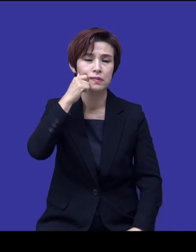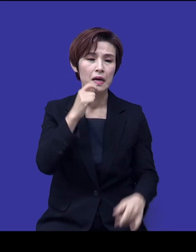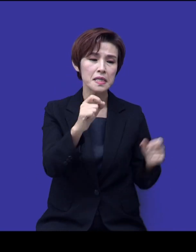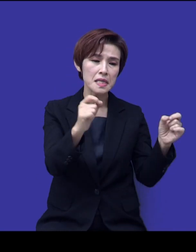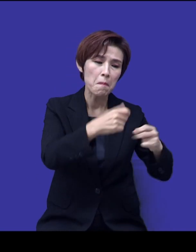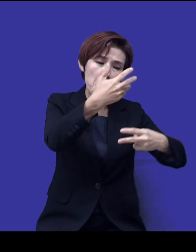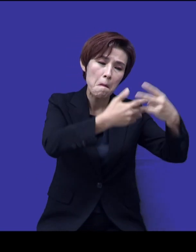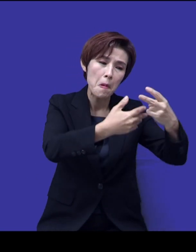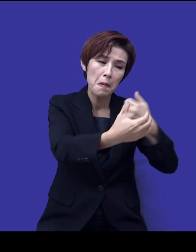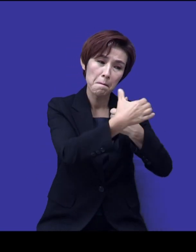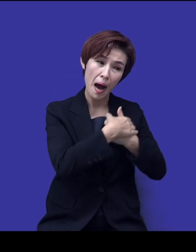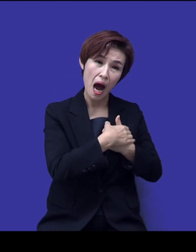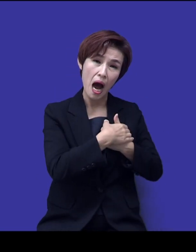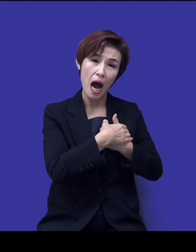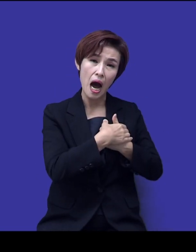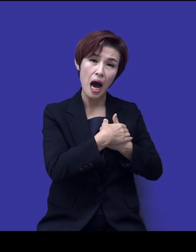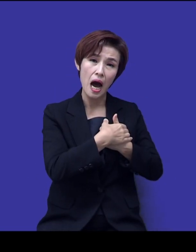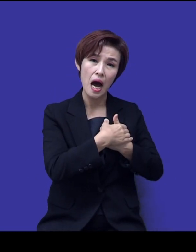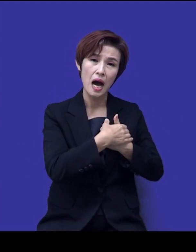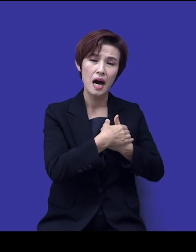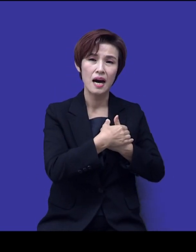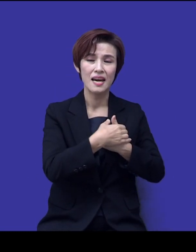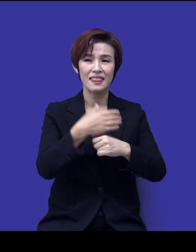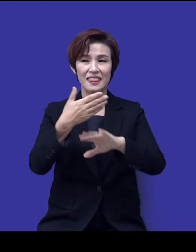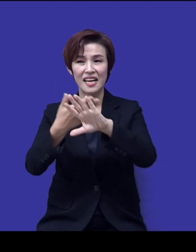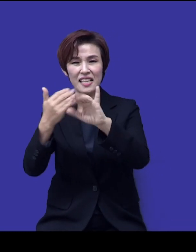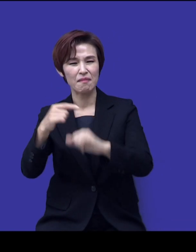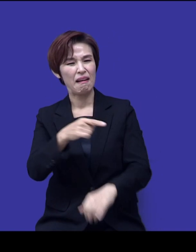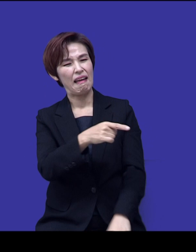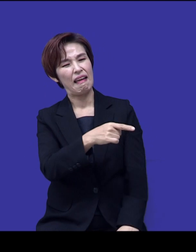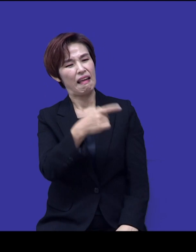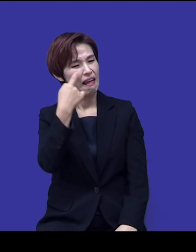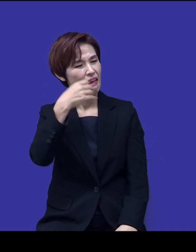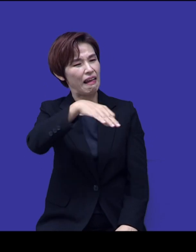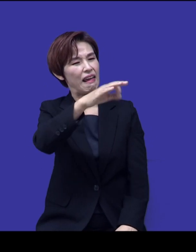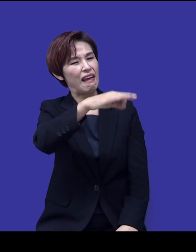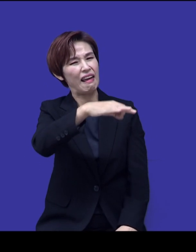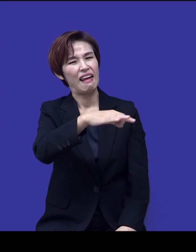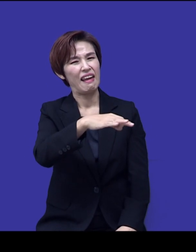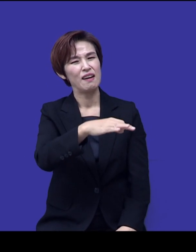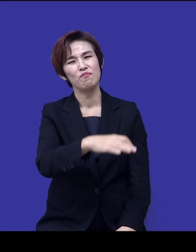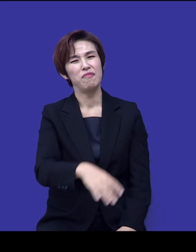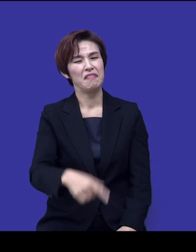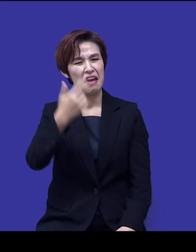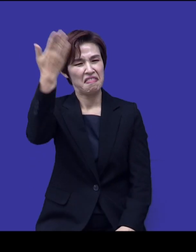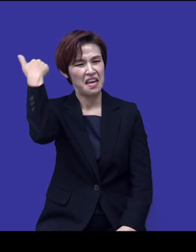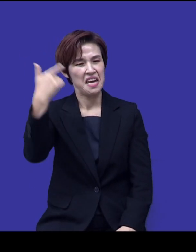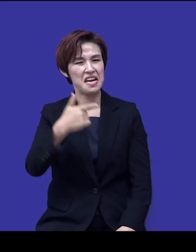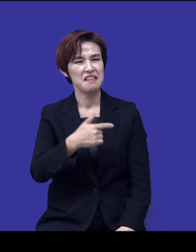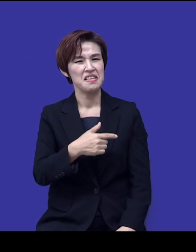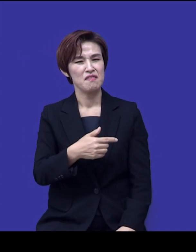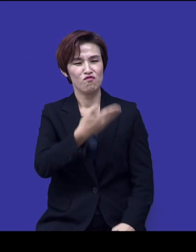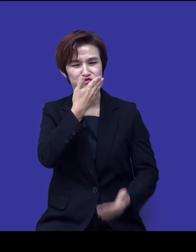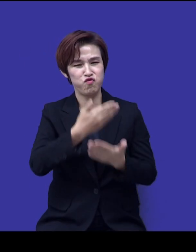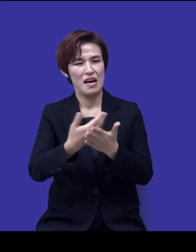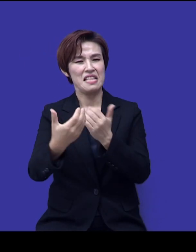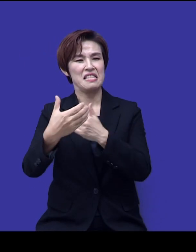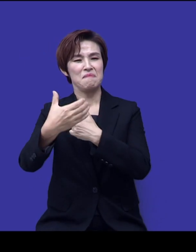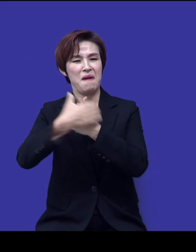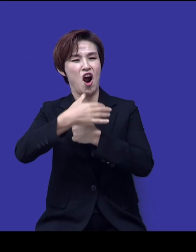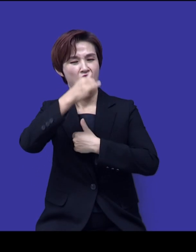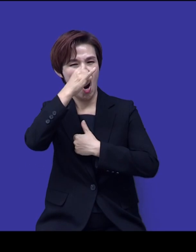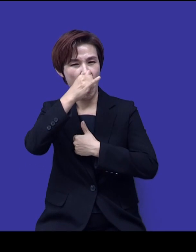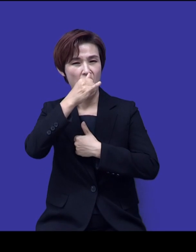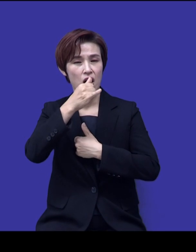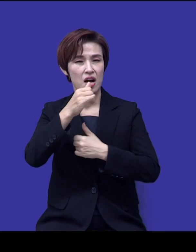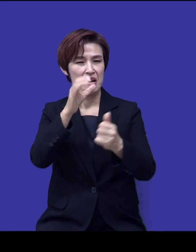단막극만 하니까, 남들이 볼 때는, 아, 뭐, 저 PD 갔네. 네. 저 뭐 옛날에 잘하다 다 틀렸구만. 근데도